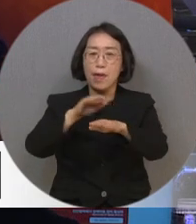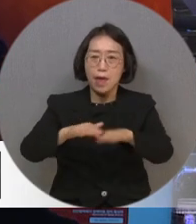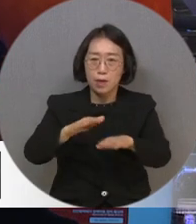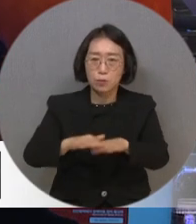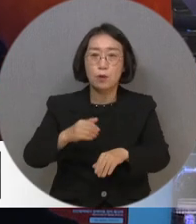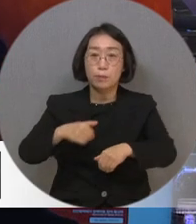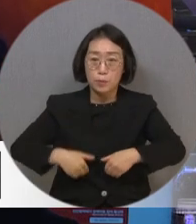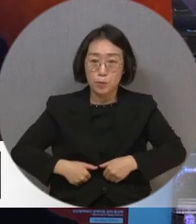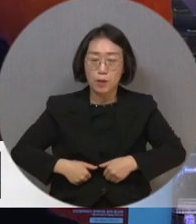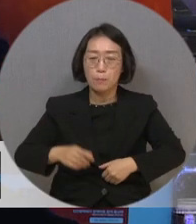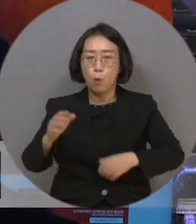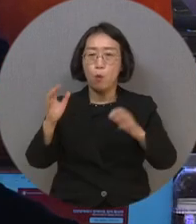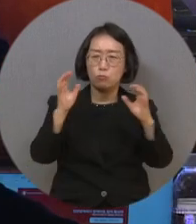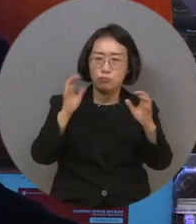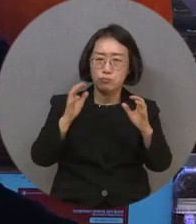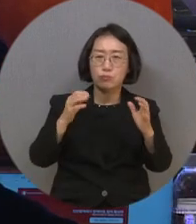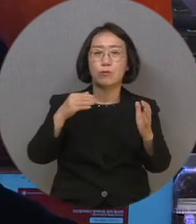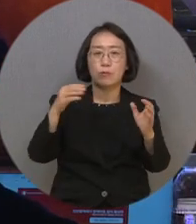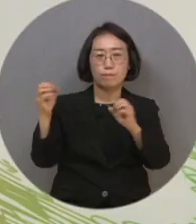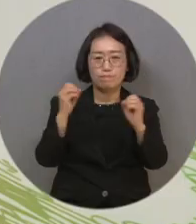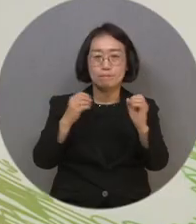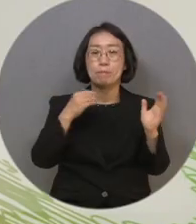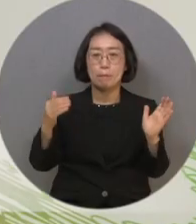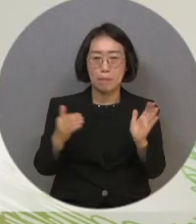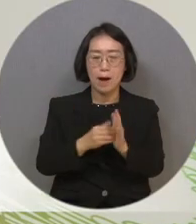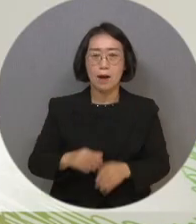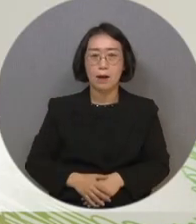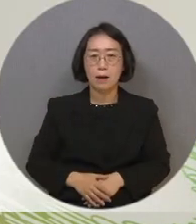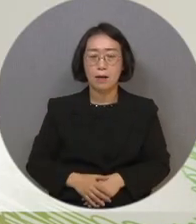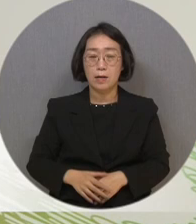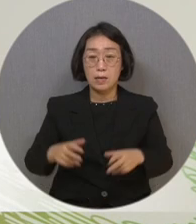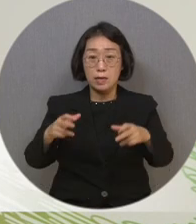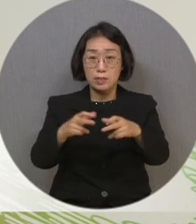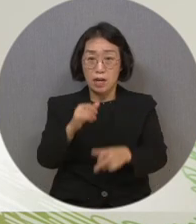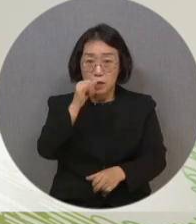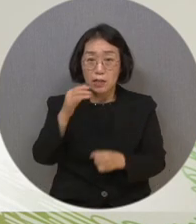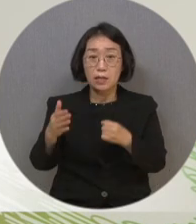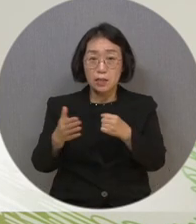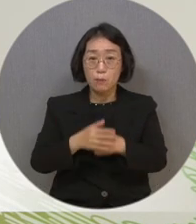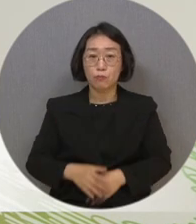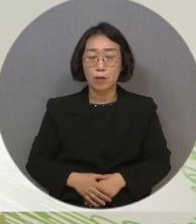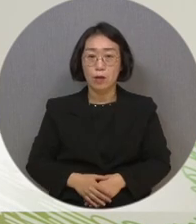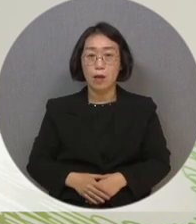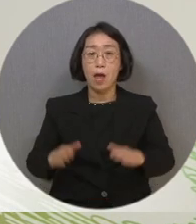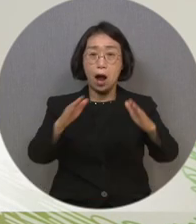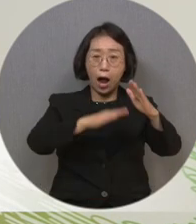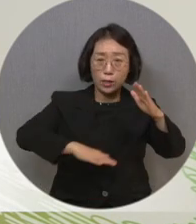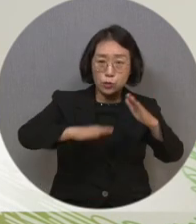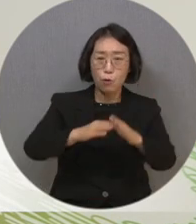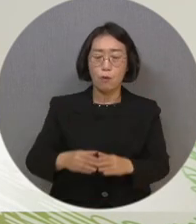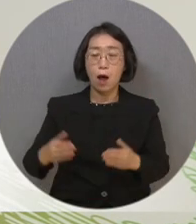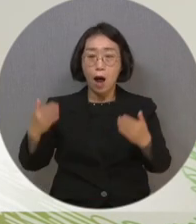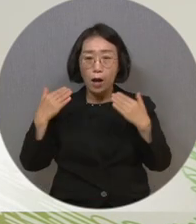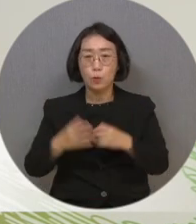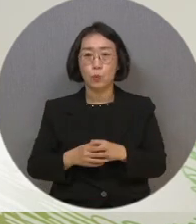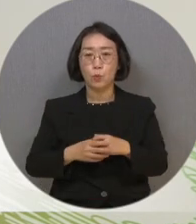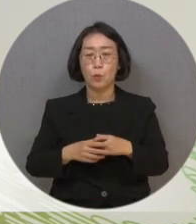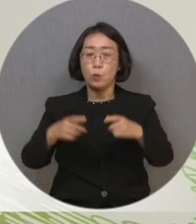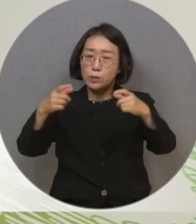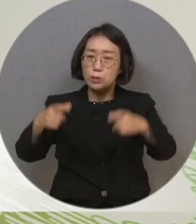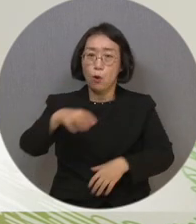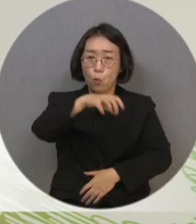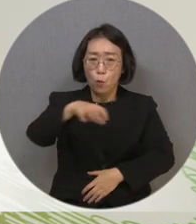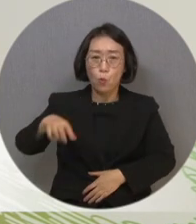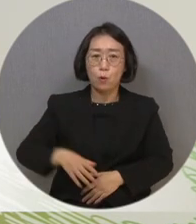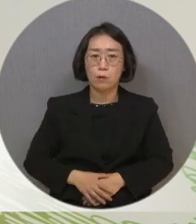모색하는 자리로 꾸며졌습니다. 장애를 가졌다는 이유만으로 가정, 학교, 지역사회